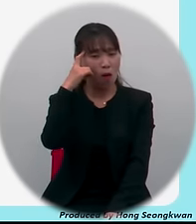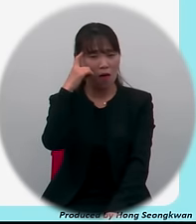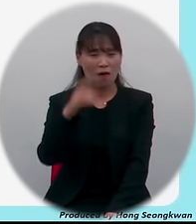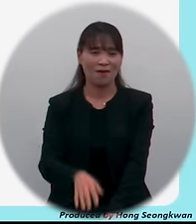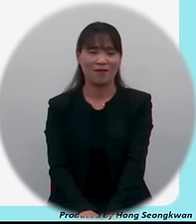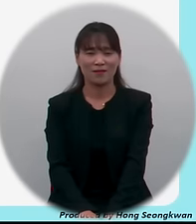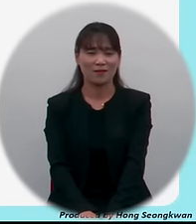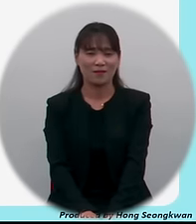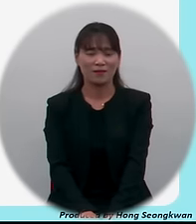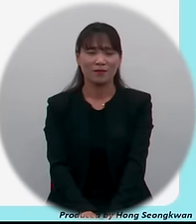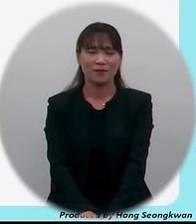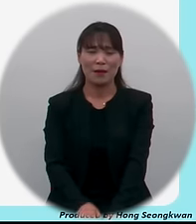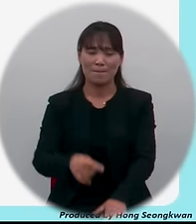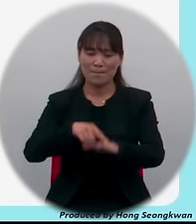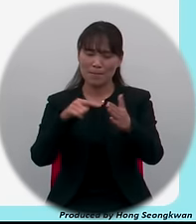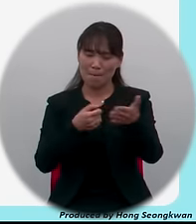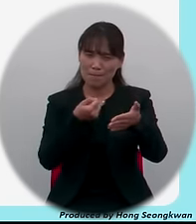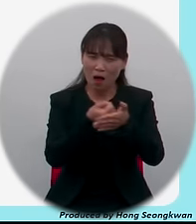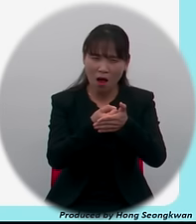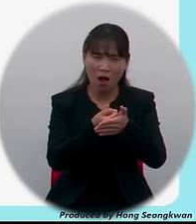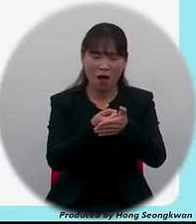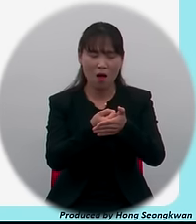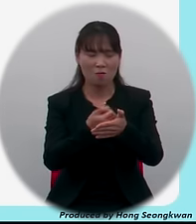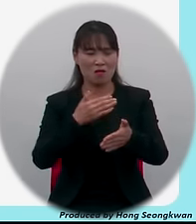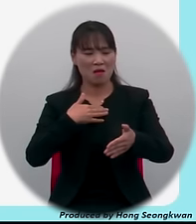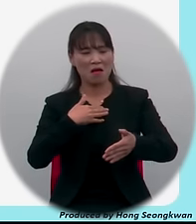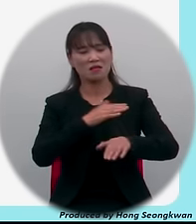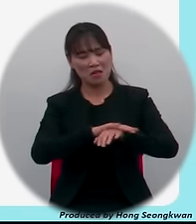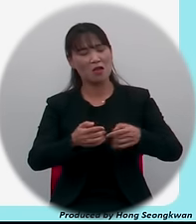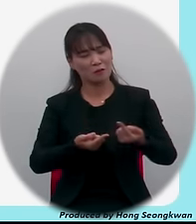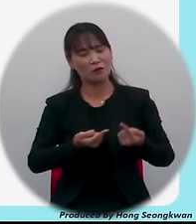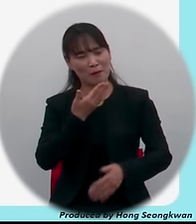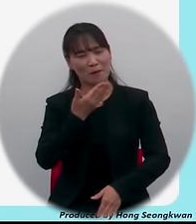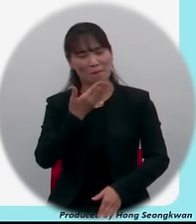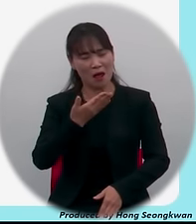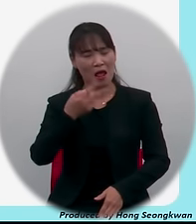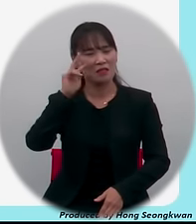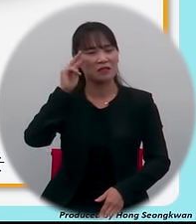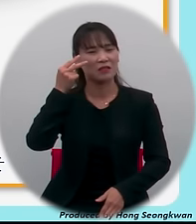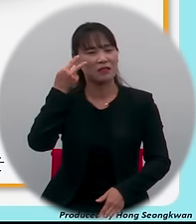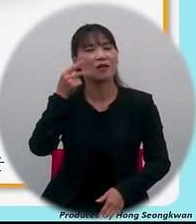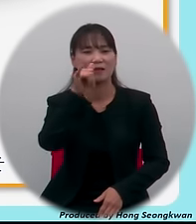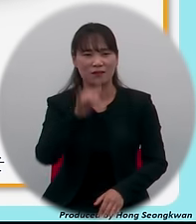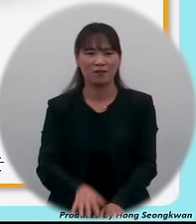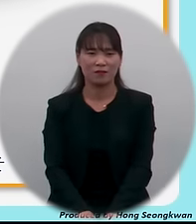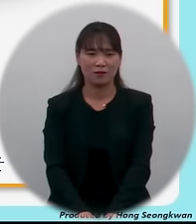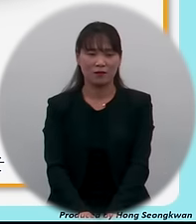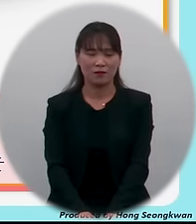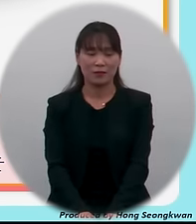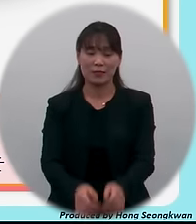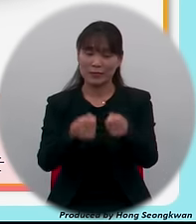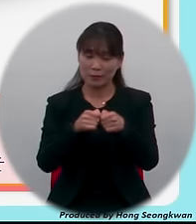번째는 마음만 먹으면 얼마든지 조절하면서 잘 쓸 수 있다는 착각 때문입니다 조금 더 자세히 말씀